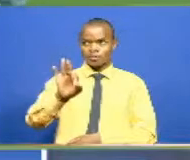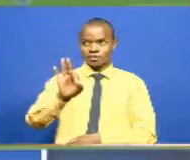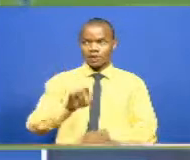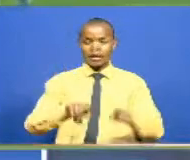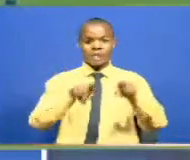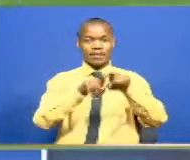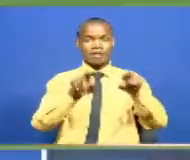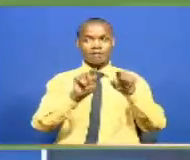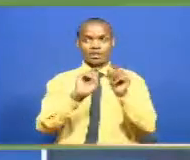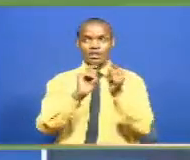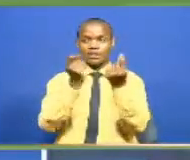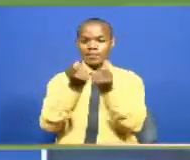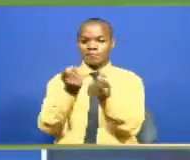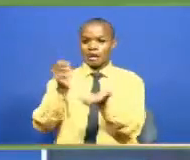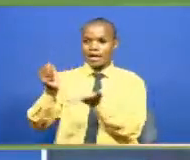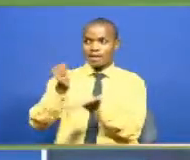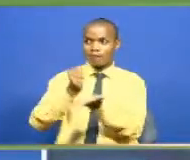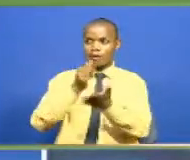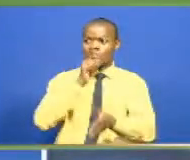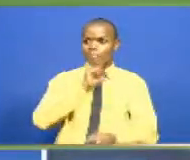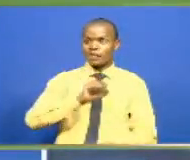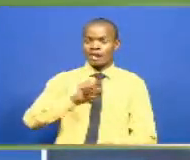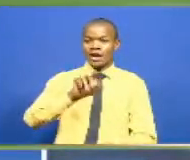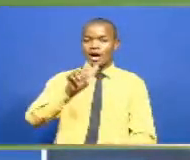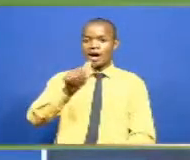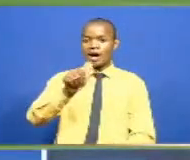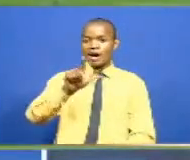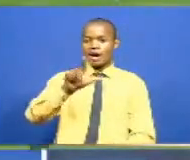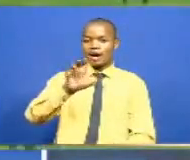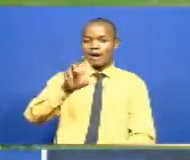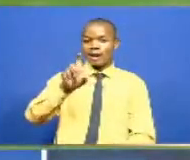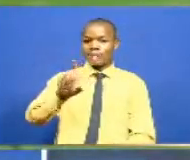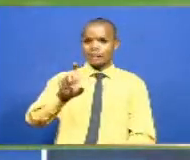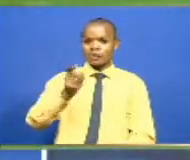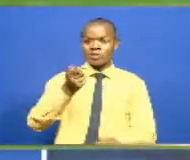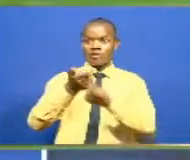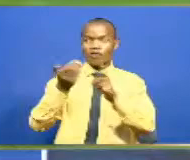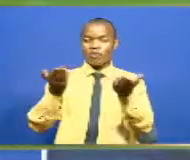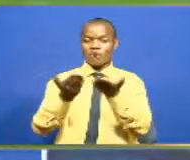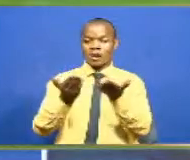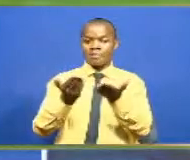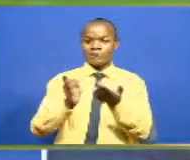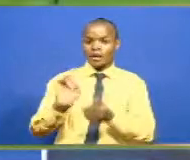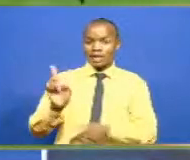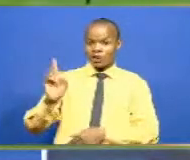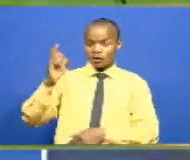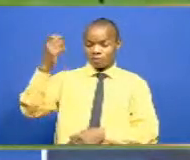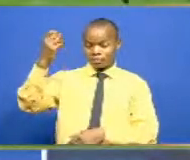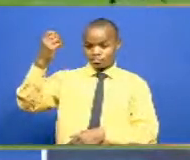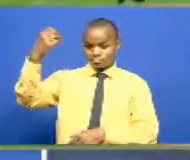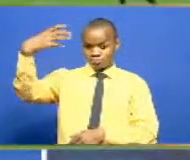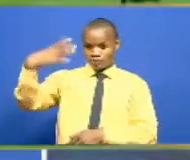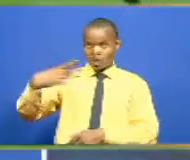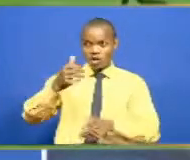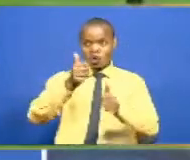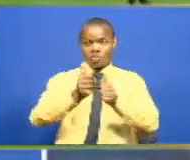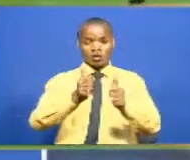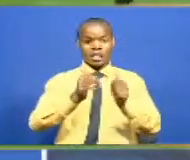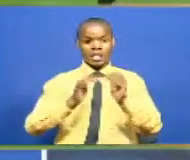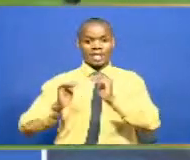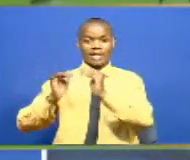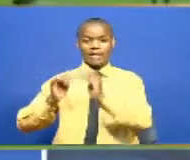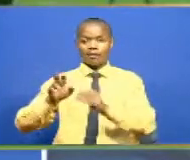hiyo imemsajili Alex Dunga Luganji kutoka Nairobi Stima inayoshiriki ligi ya daraja la pili humu